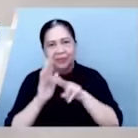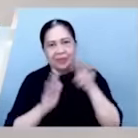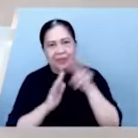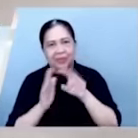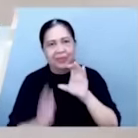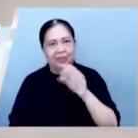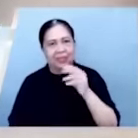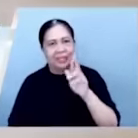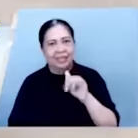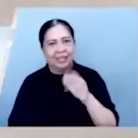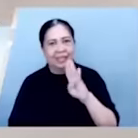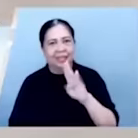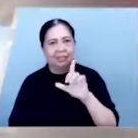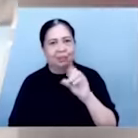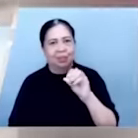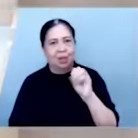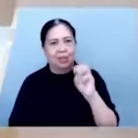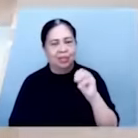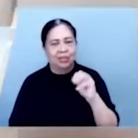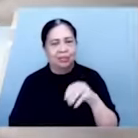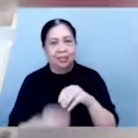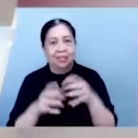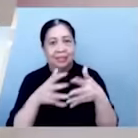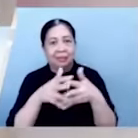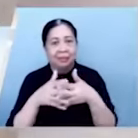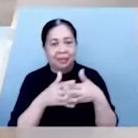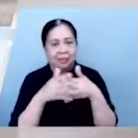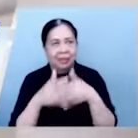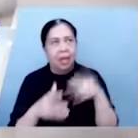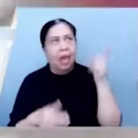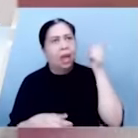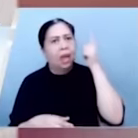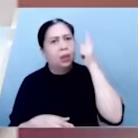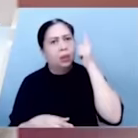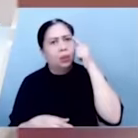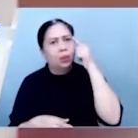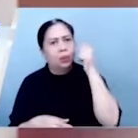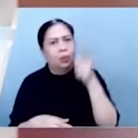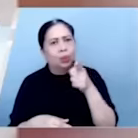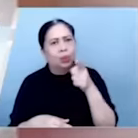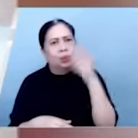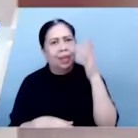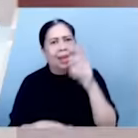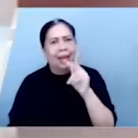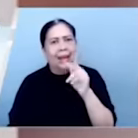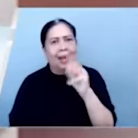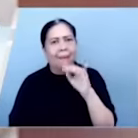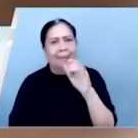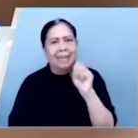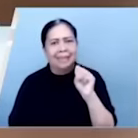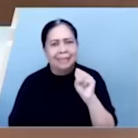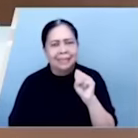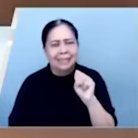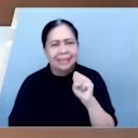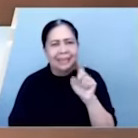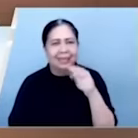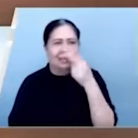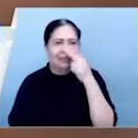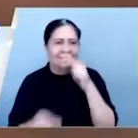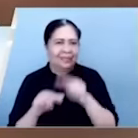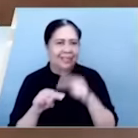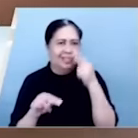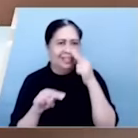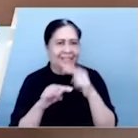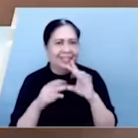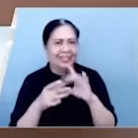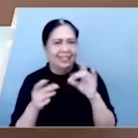Amerika. Ang cherry blossoms daw kasi napagkamalan niya puno ng kamyas. Ang kanyang funny side comments umuulan ng